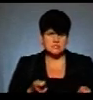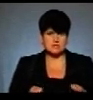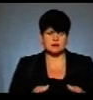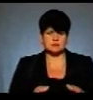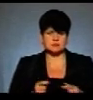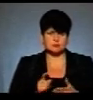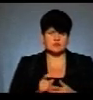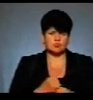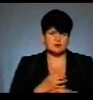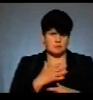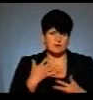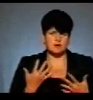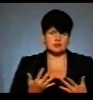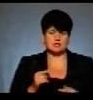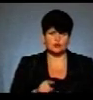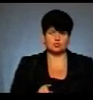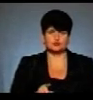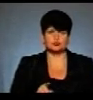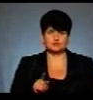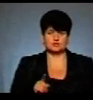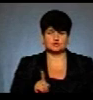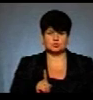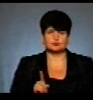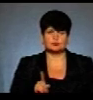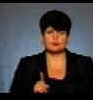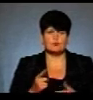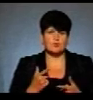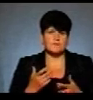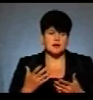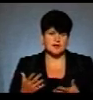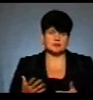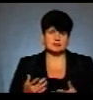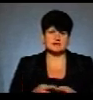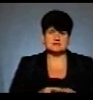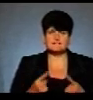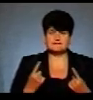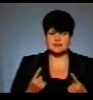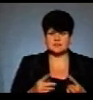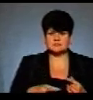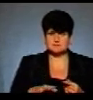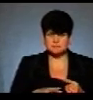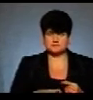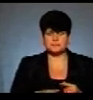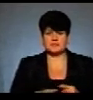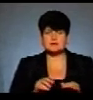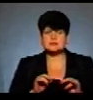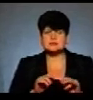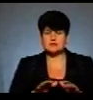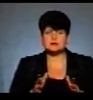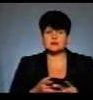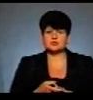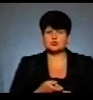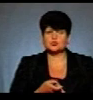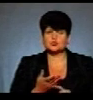робити дуже багато. Для того, щоб попередити. Для того, щоб попередити. І це великий спектр превентивних заходів, які